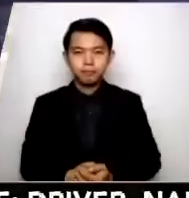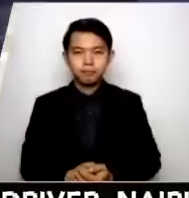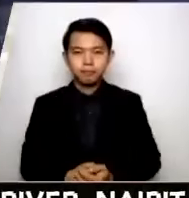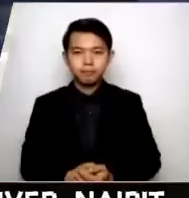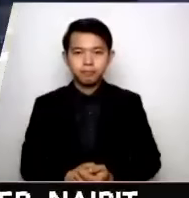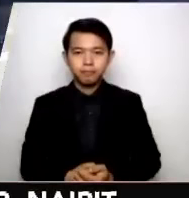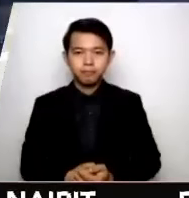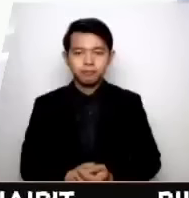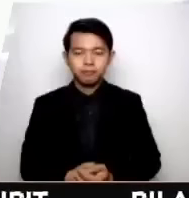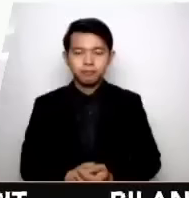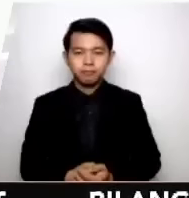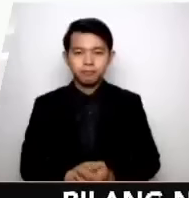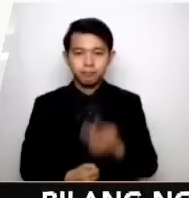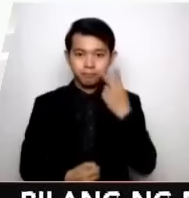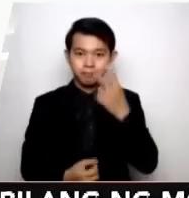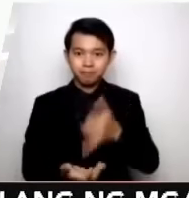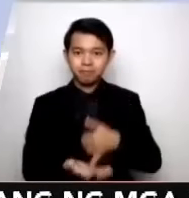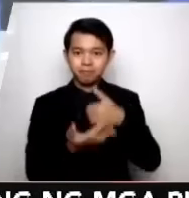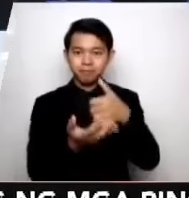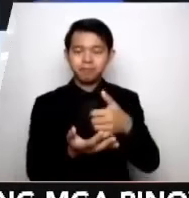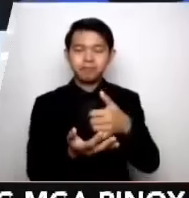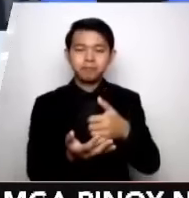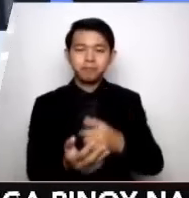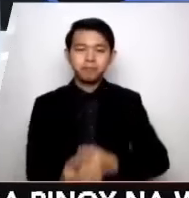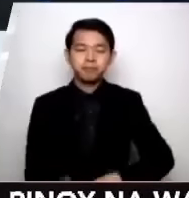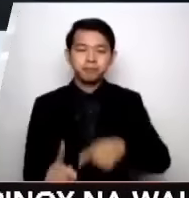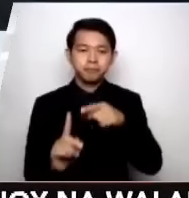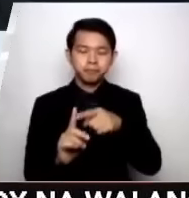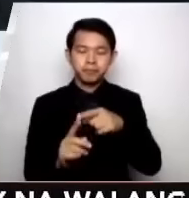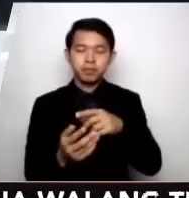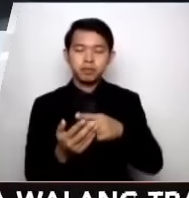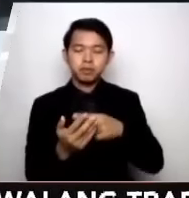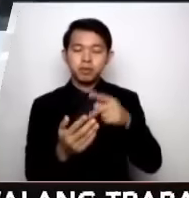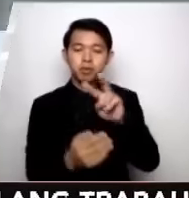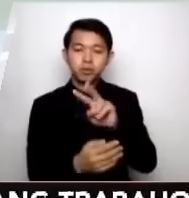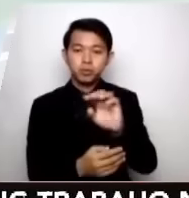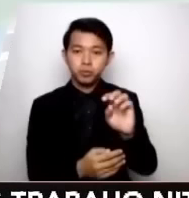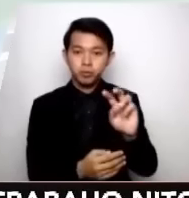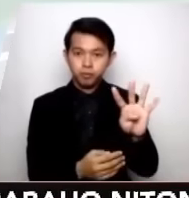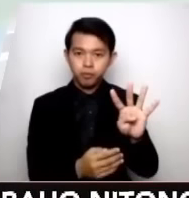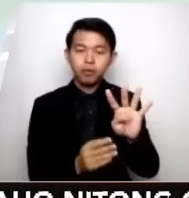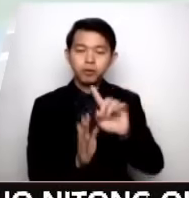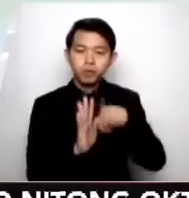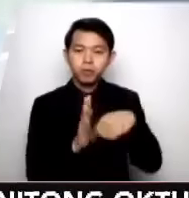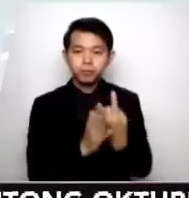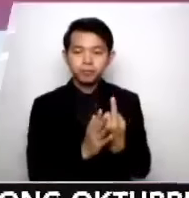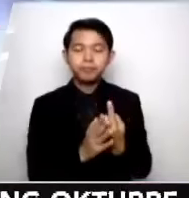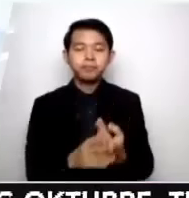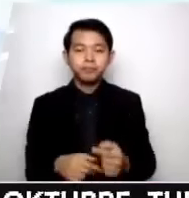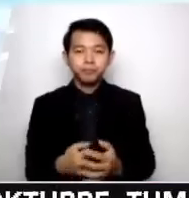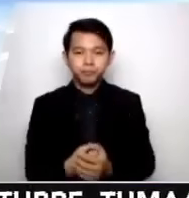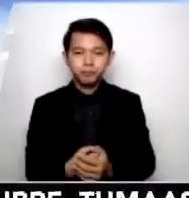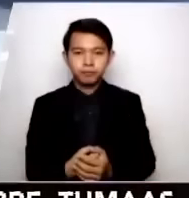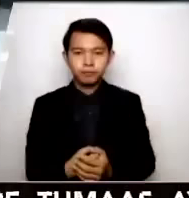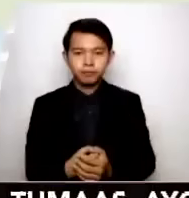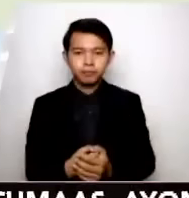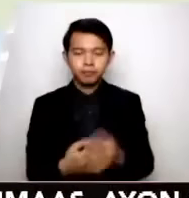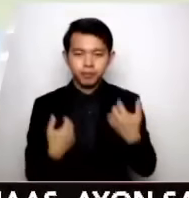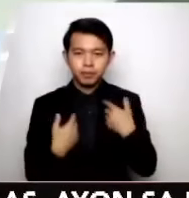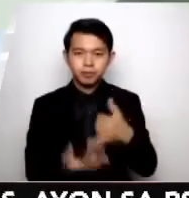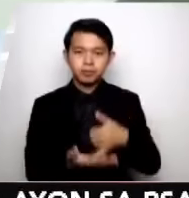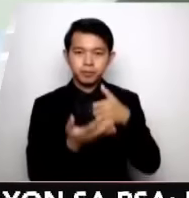Hinirang bilang isa sa household favorite programs ang 24 Oras na nakatanggap din ng Anak TV Seal. Binigyan din ng